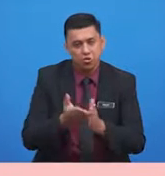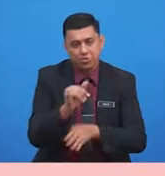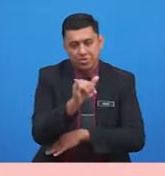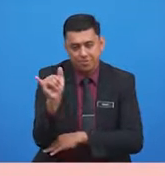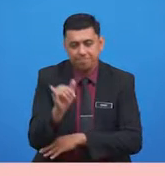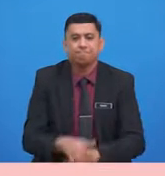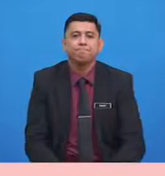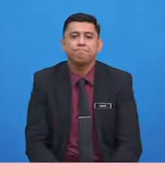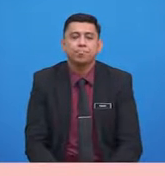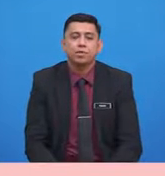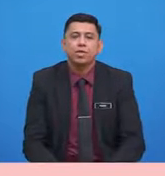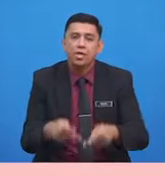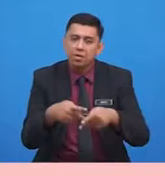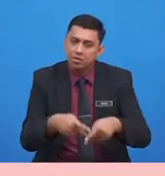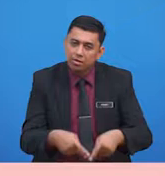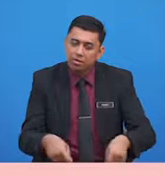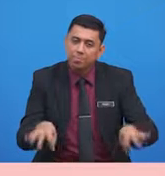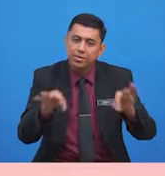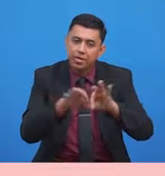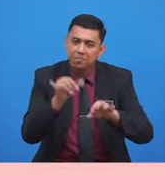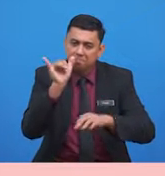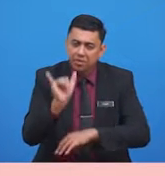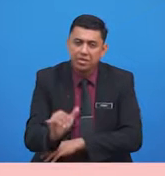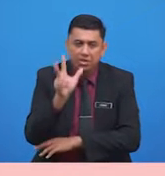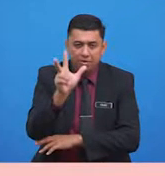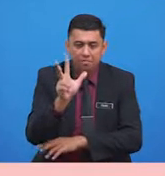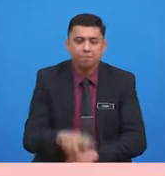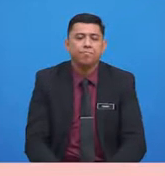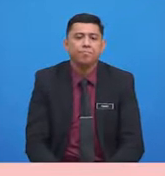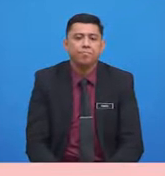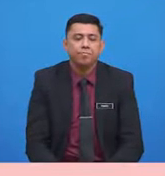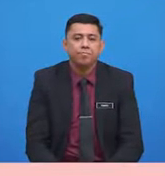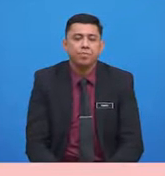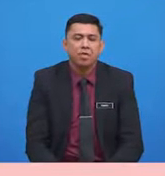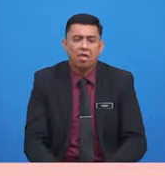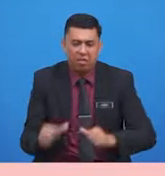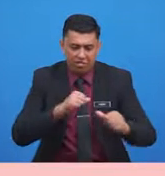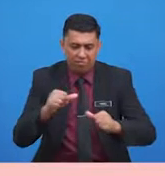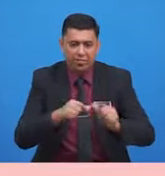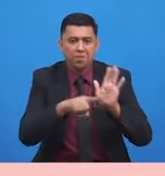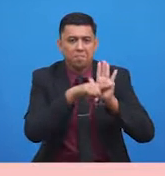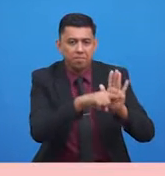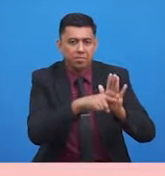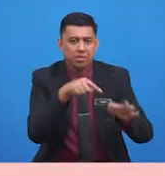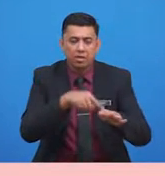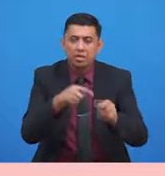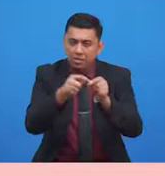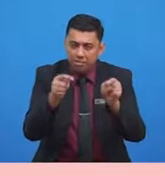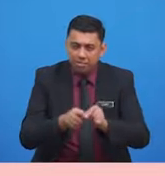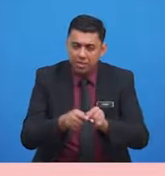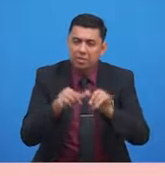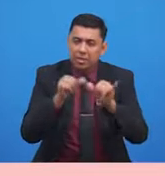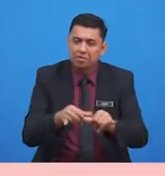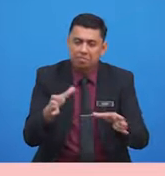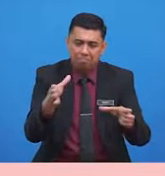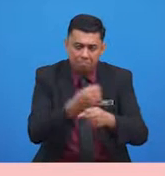Seterusnya, kepentingan yang ketiga adalah gejala negatif di tempat tinggal dapat